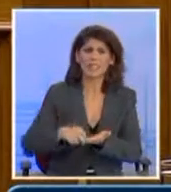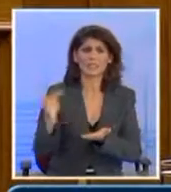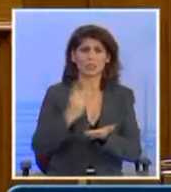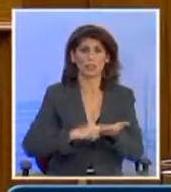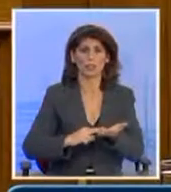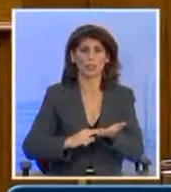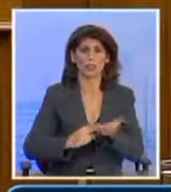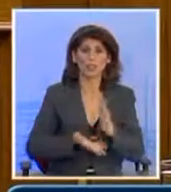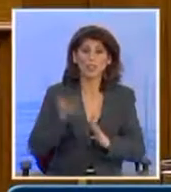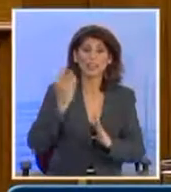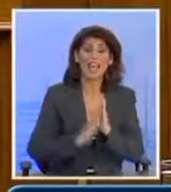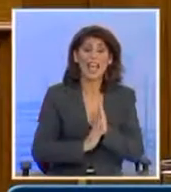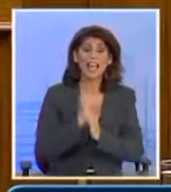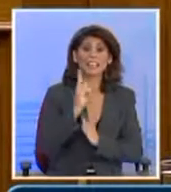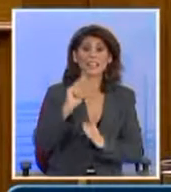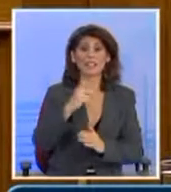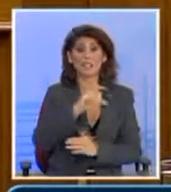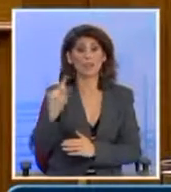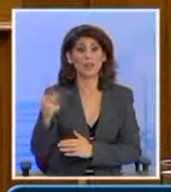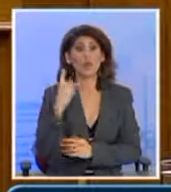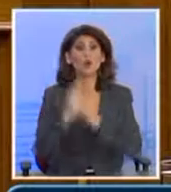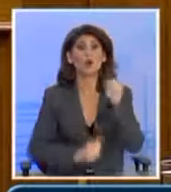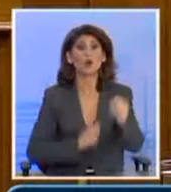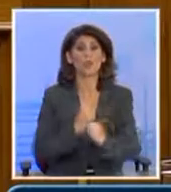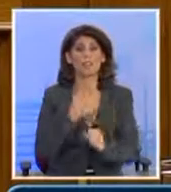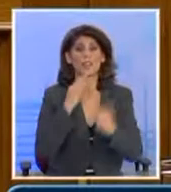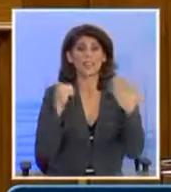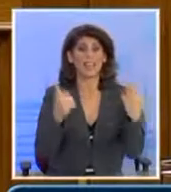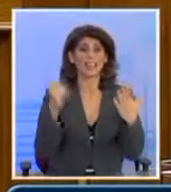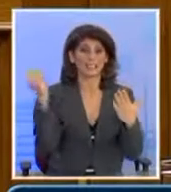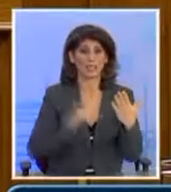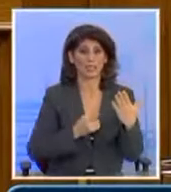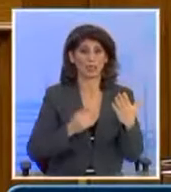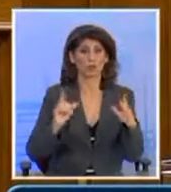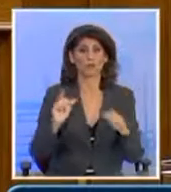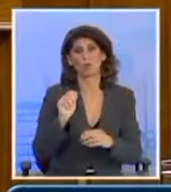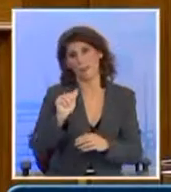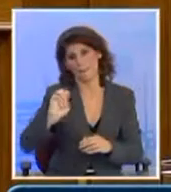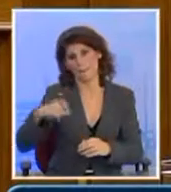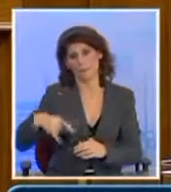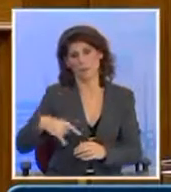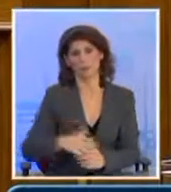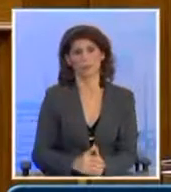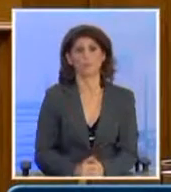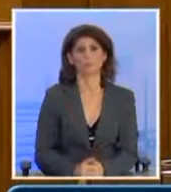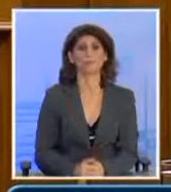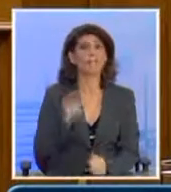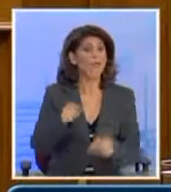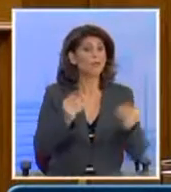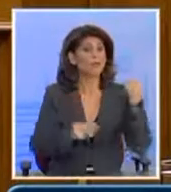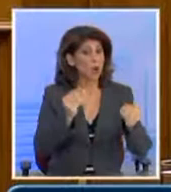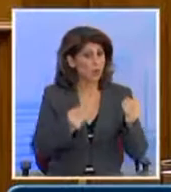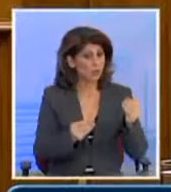περίπου 11 δισεκατομμύρια ευρώ το χρόνο, δηλαδή 6% του εθνικού προϊόντος. Αυτός ο